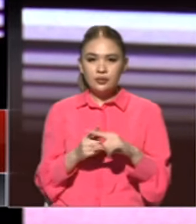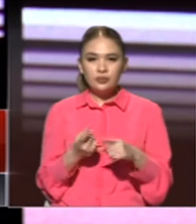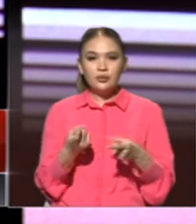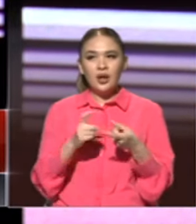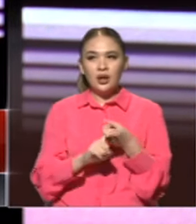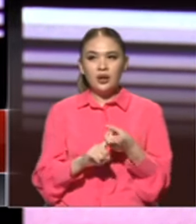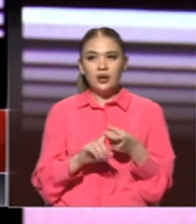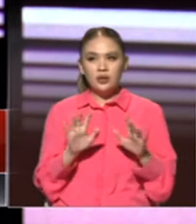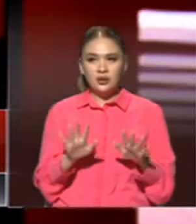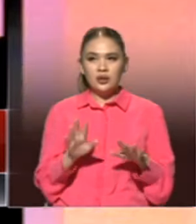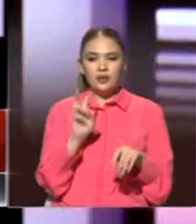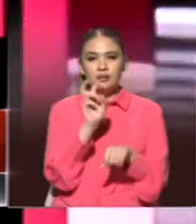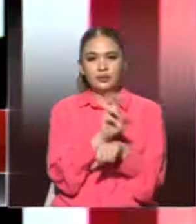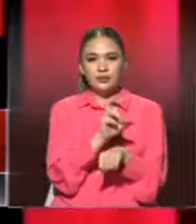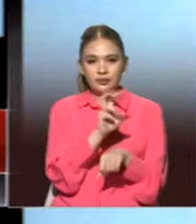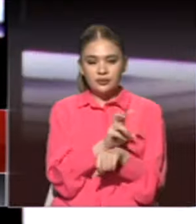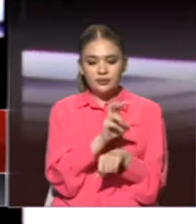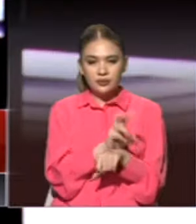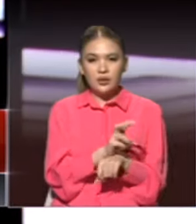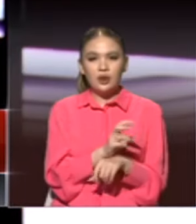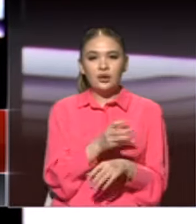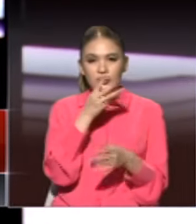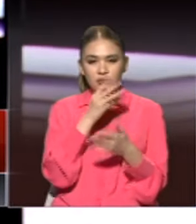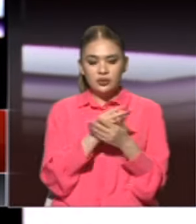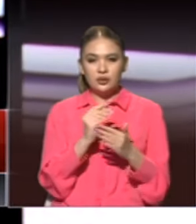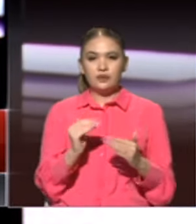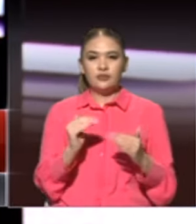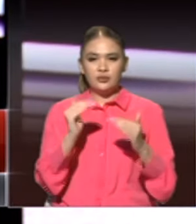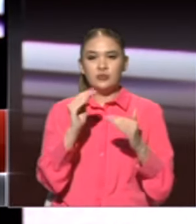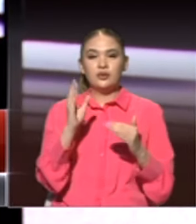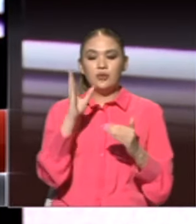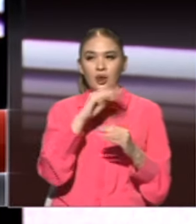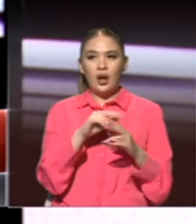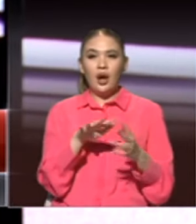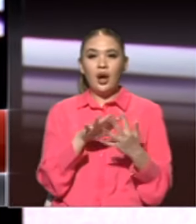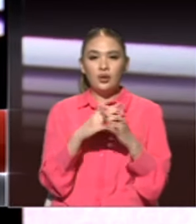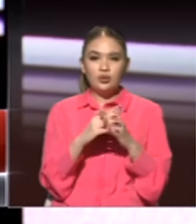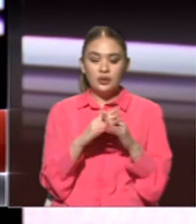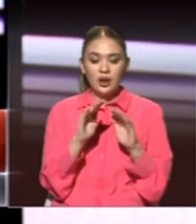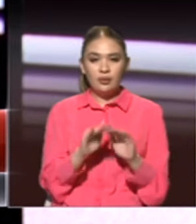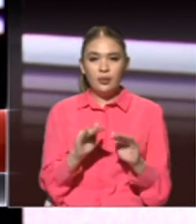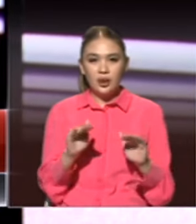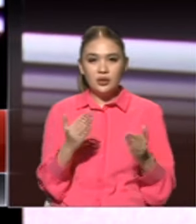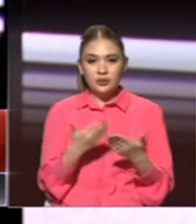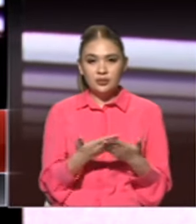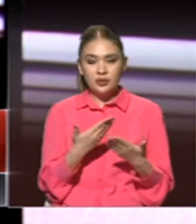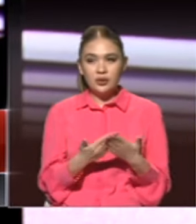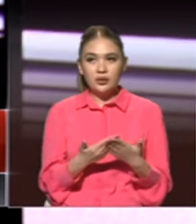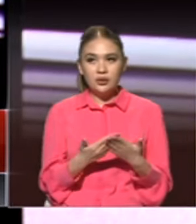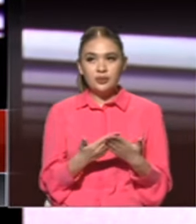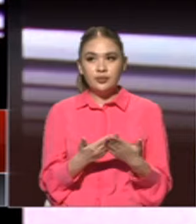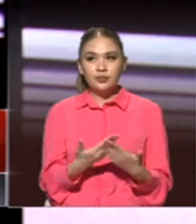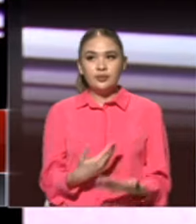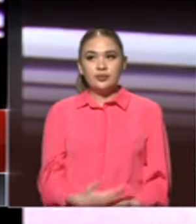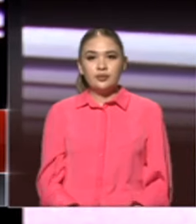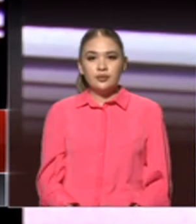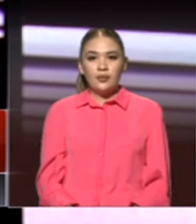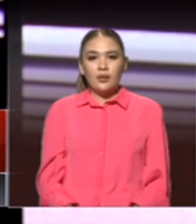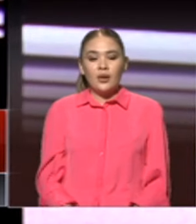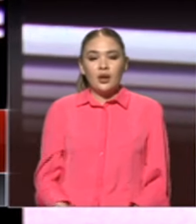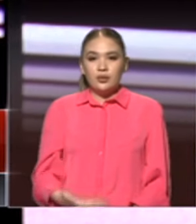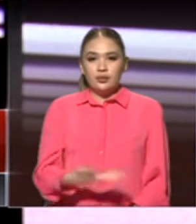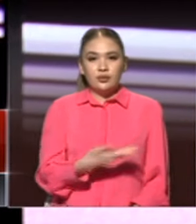ғана өз деңгейін көтеретін көрсетеді. Және де ауылдағы балалардың жағдайына келетін болсақ, мұнда енді